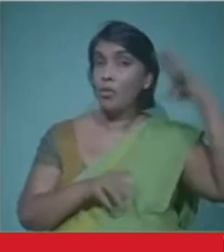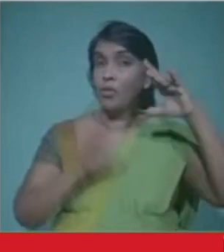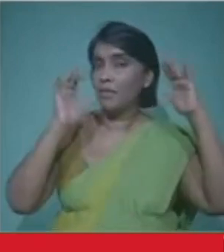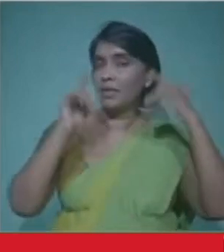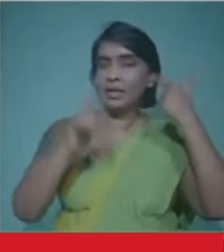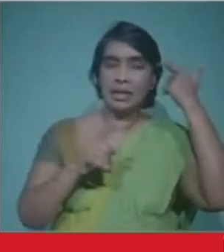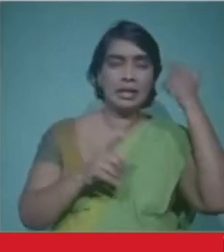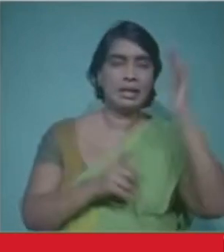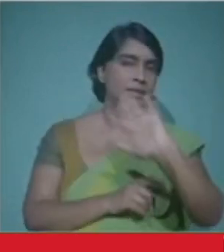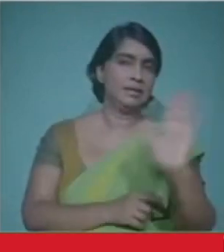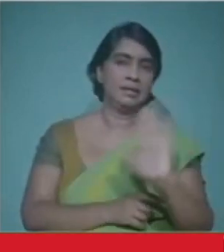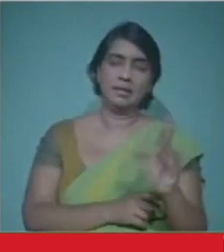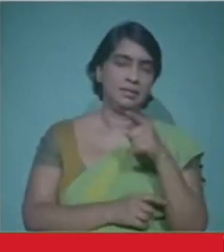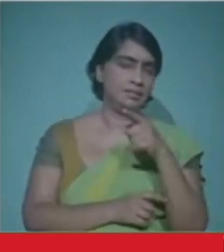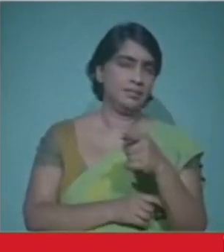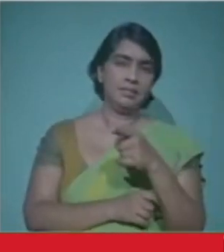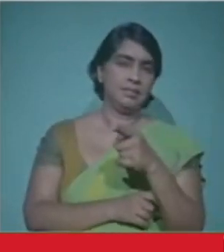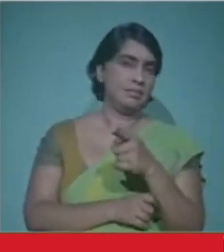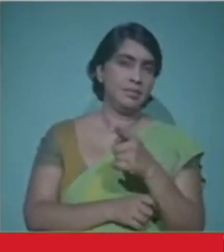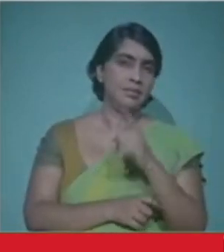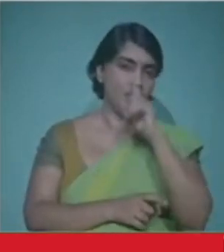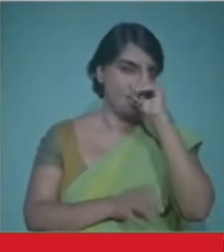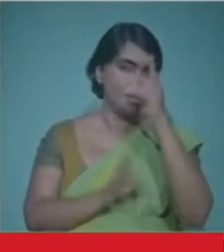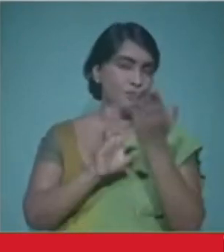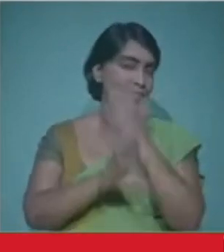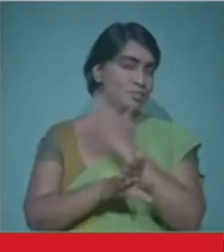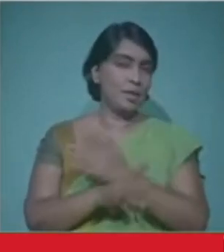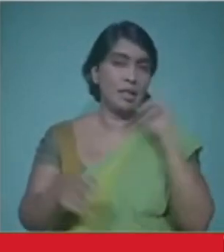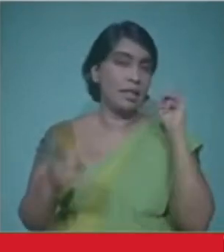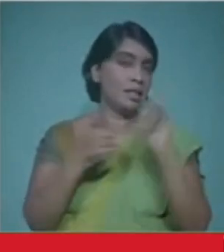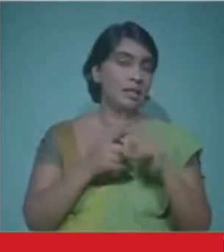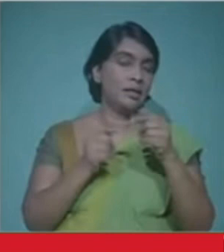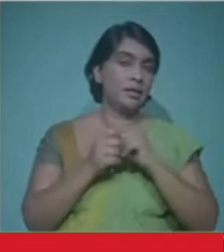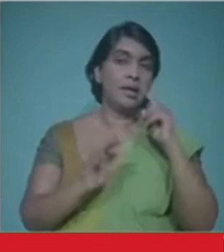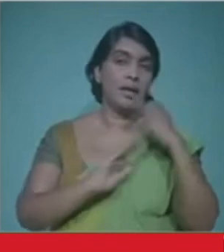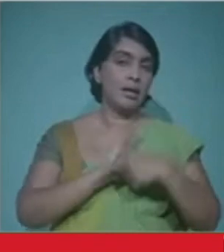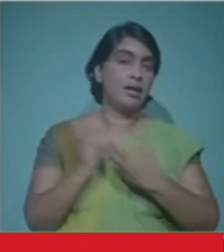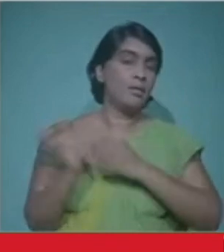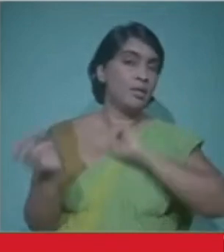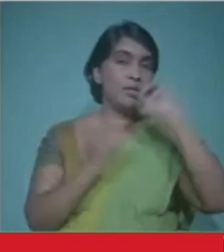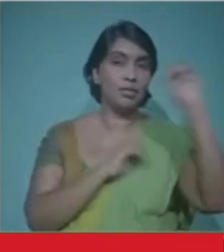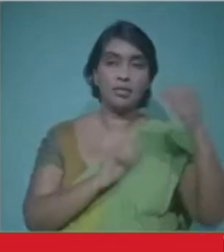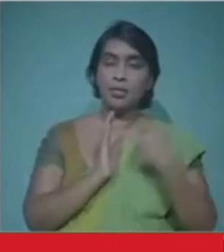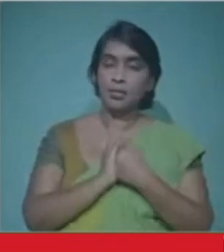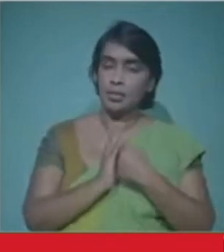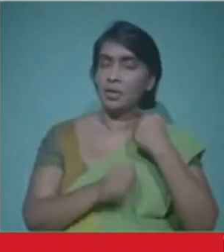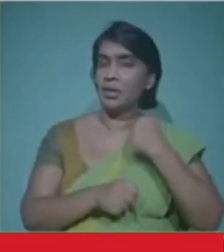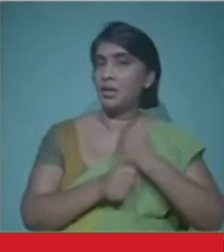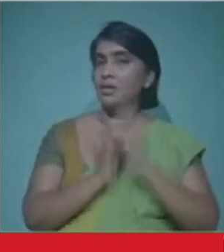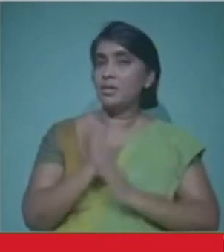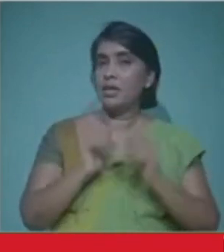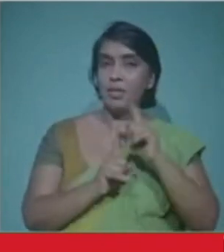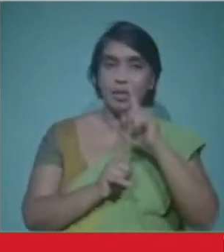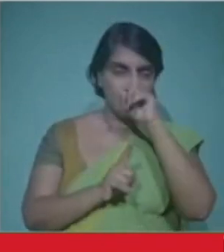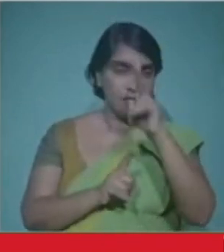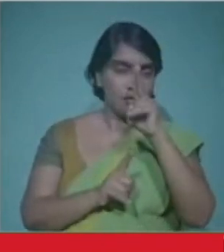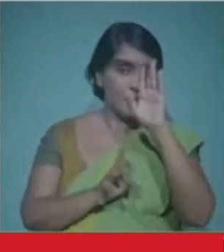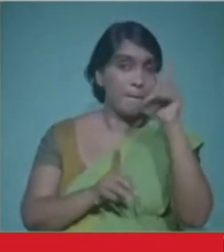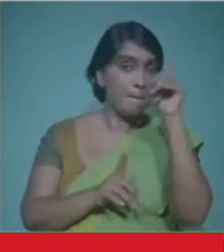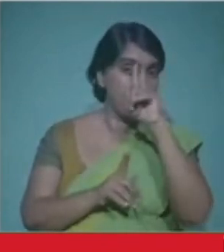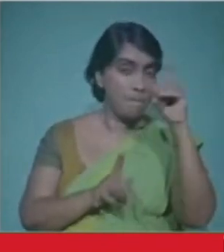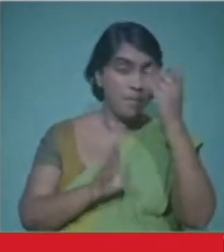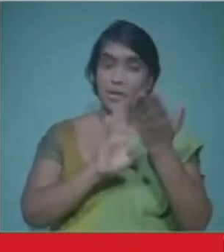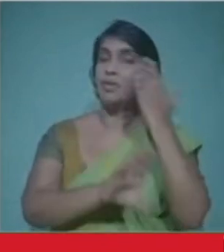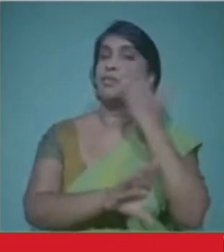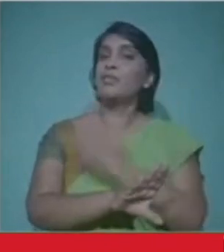කාලගුණයේ බල්ලා නෙමේ මේ සතියකට කලින් නෙමේ මේ තරගාවලිය ලංකාවෙන් එහාට ගියේ ගරු රාජ්‍ය ඇමතුමා. සතියකට දෙක නෙමේ මාසයකට දෙකකට